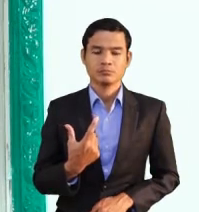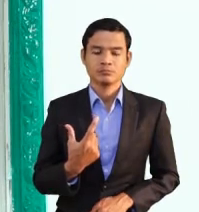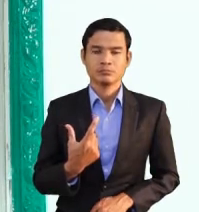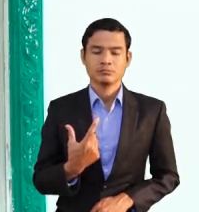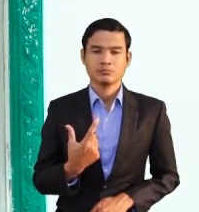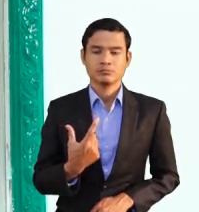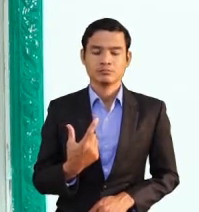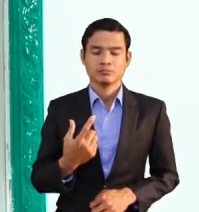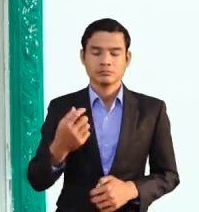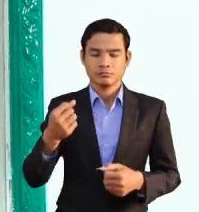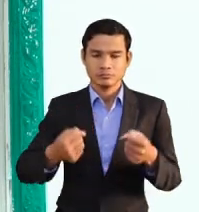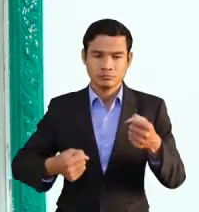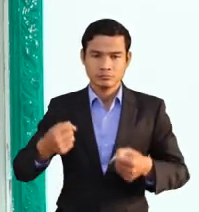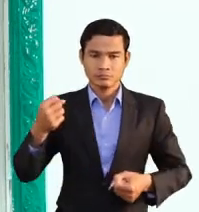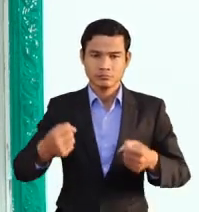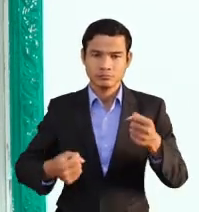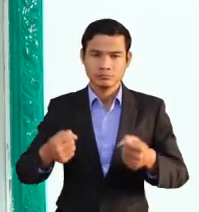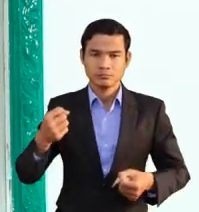rật